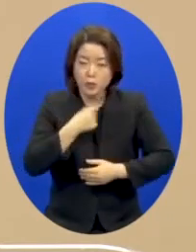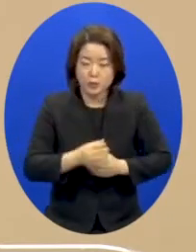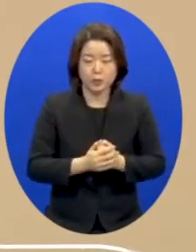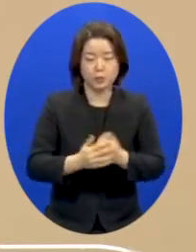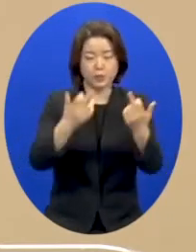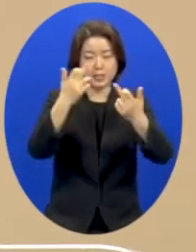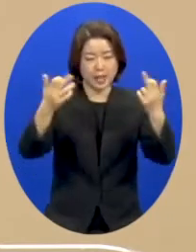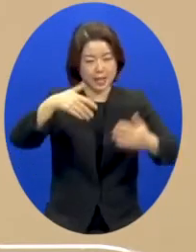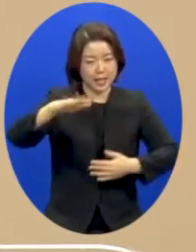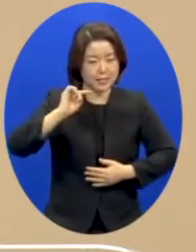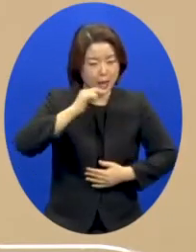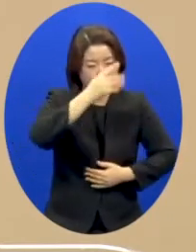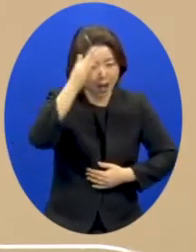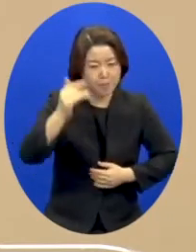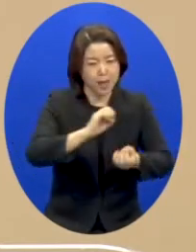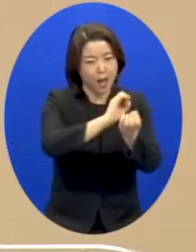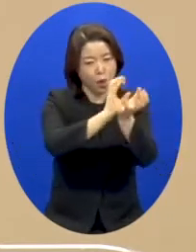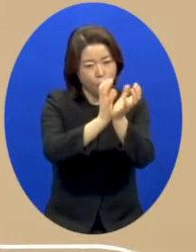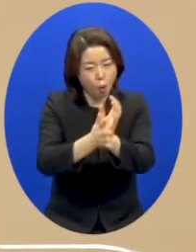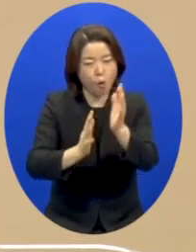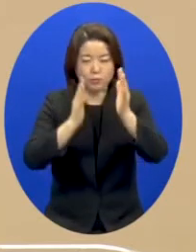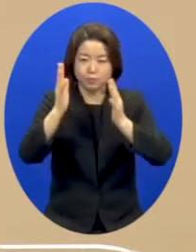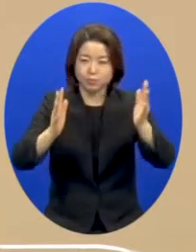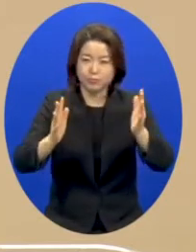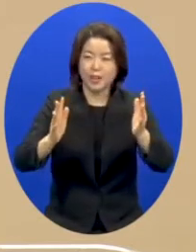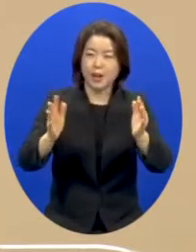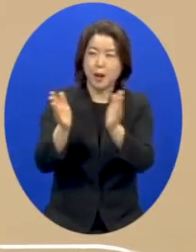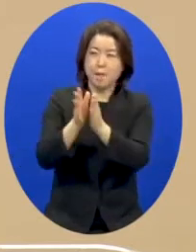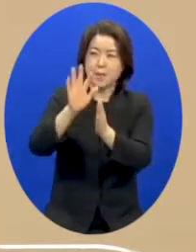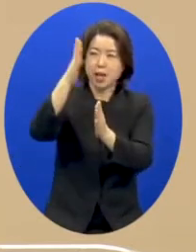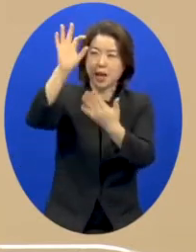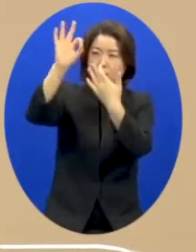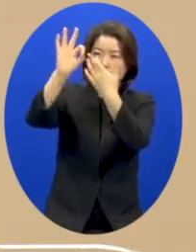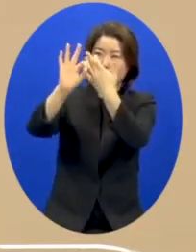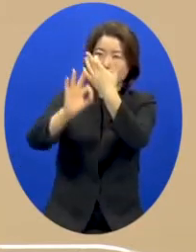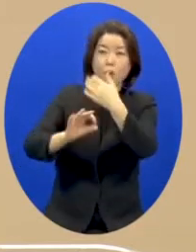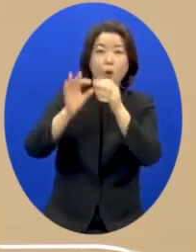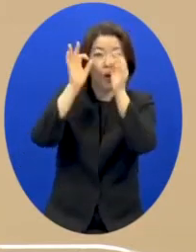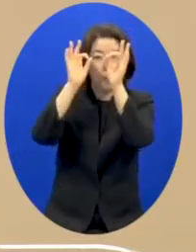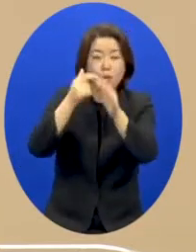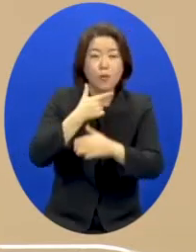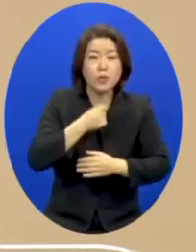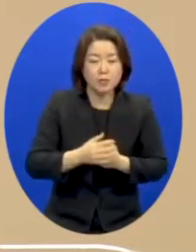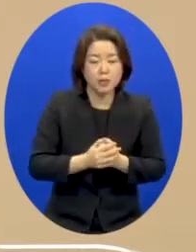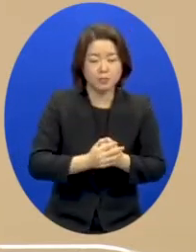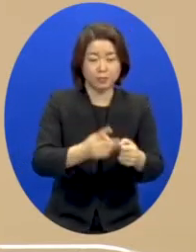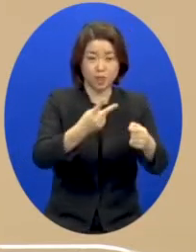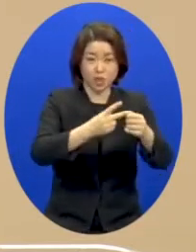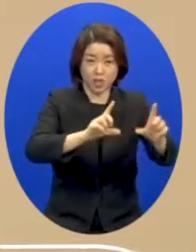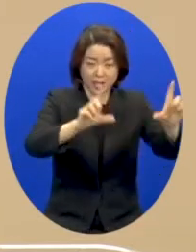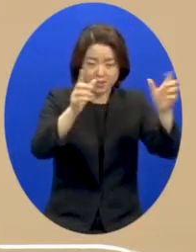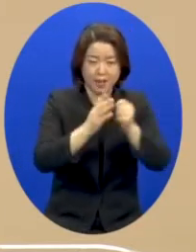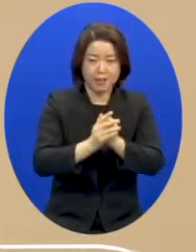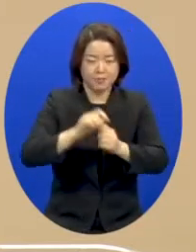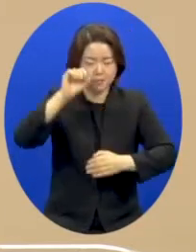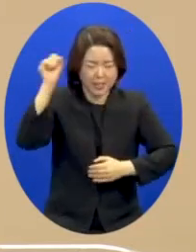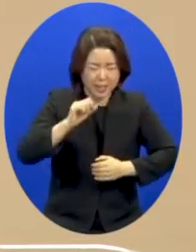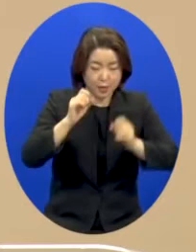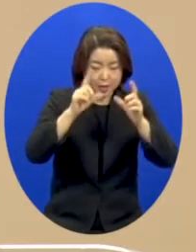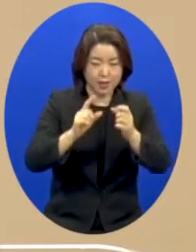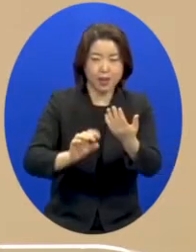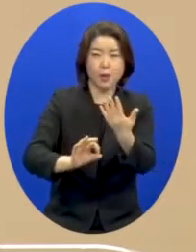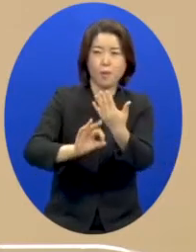꽃과 풀과 빛나는 노을을 보고 싶습니다. 둘째 날에는 새벽에 일어나 먼동이 트는 모습을